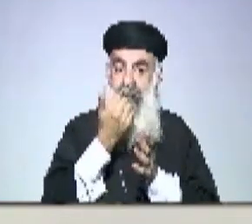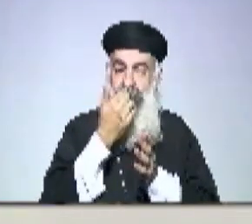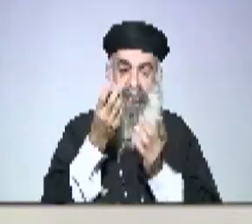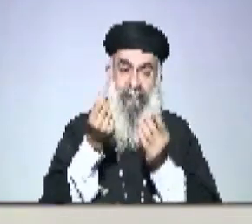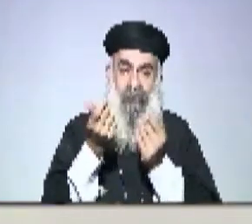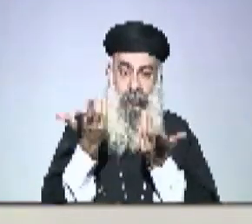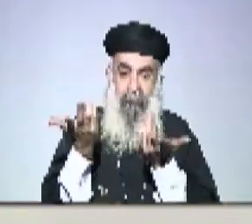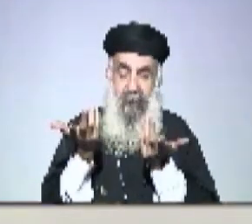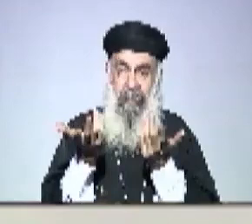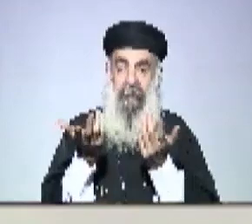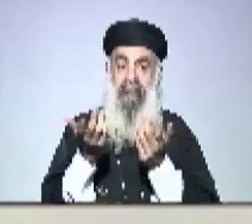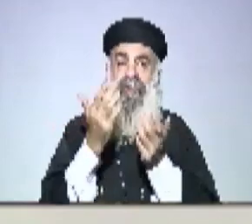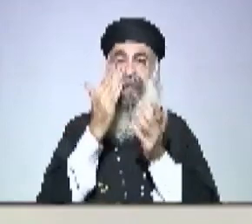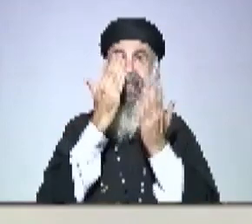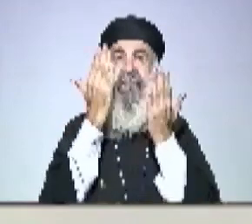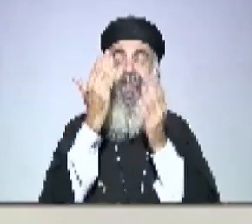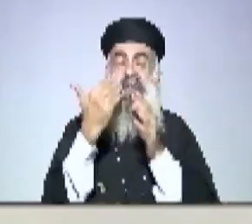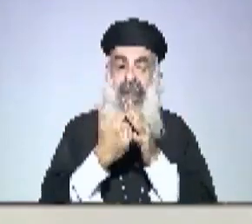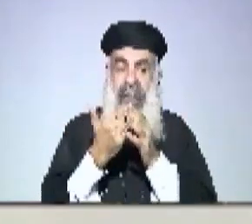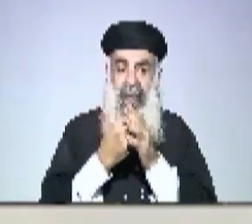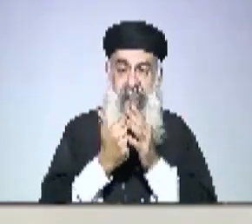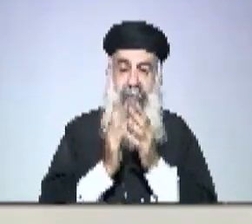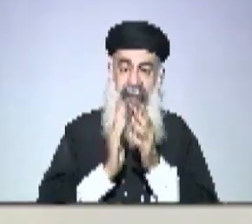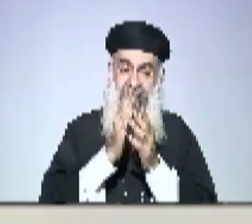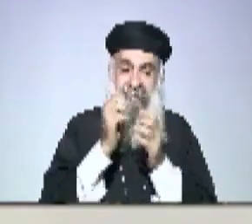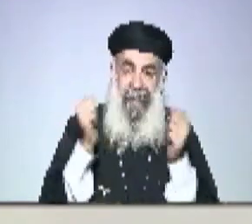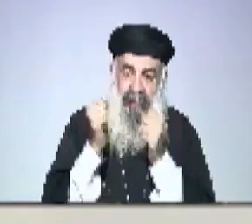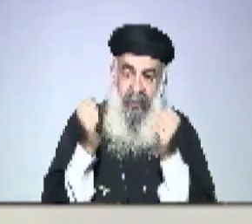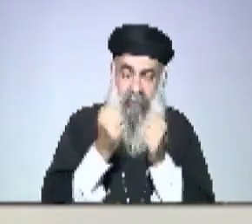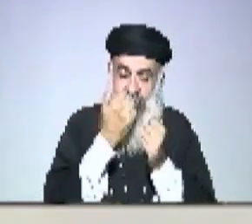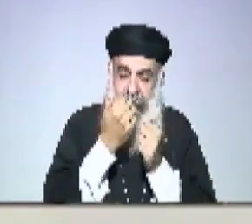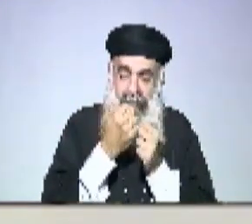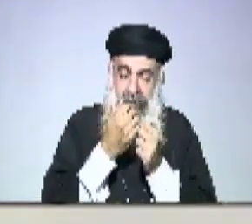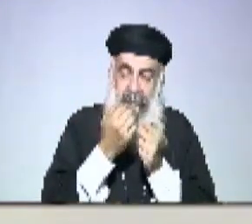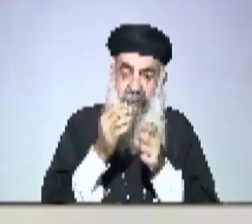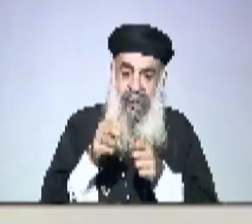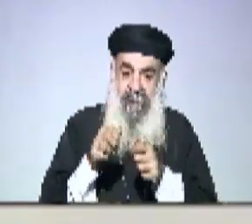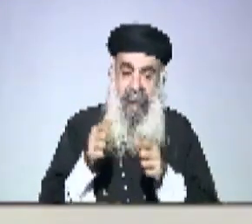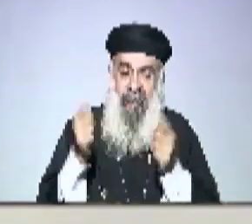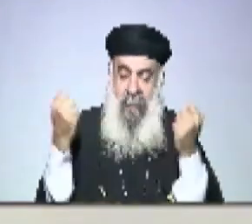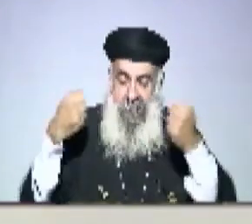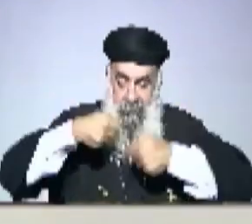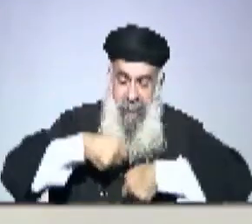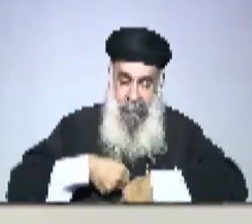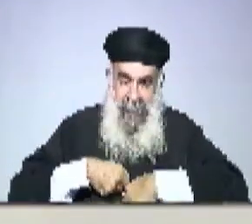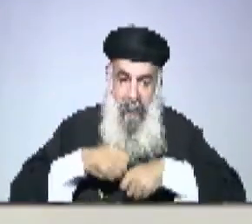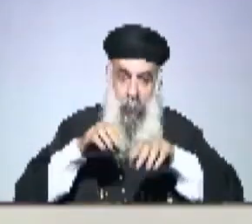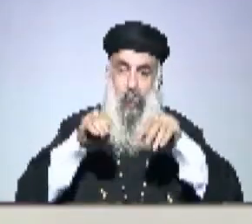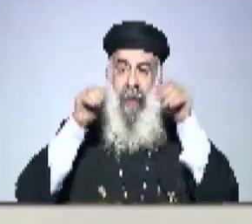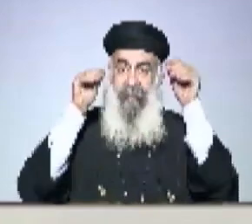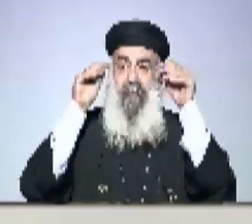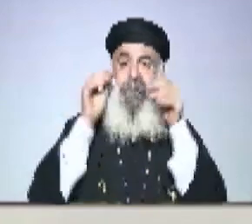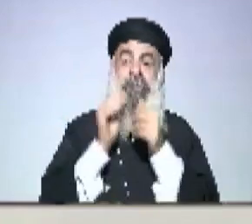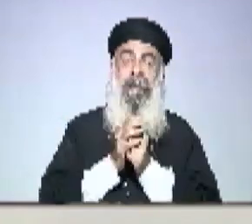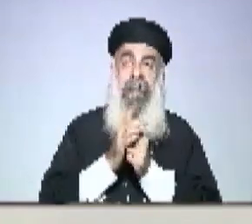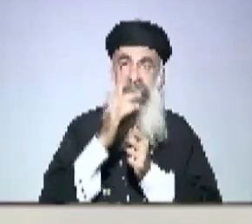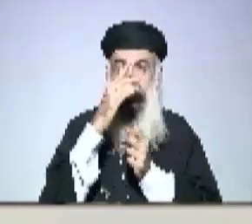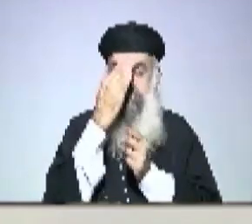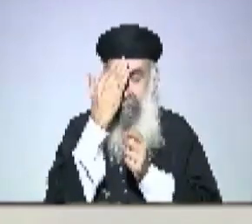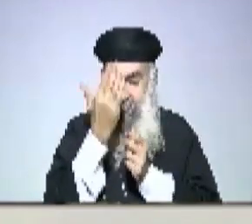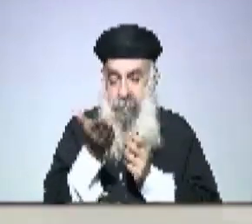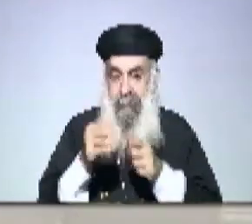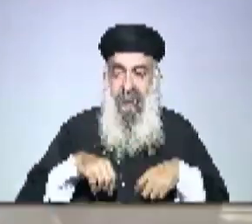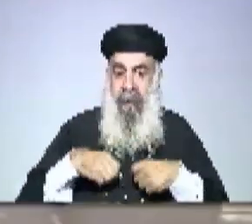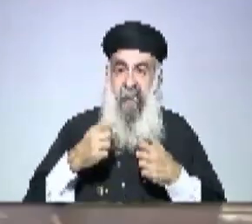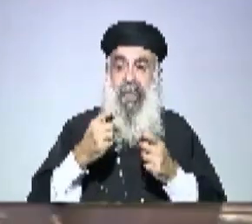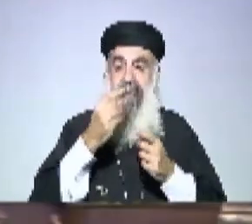فلوس صلوا من اجل حد داخل على الشتاء ومش لاقي فلوس عشان يجيب ملابس ربنا يبارك حياتكم